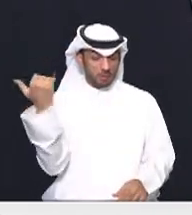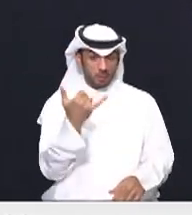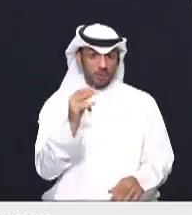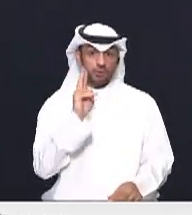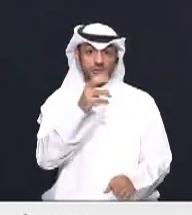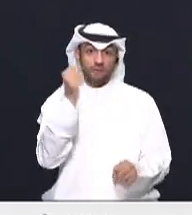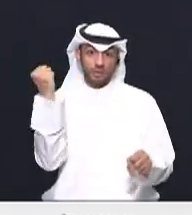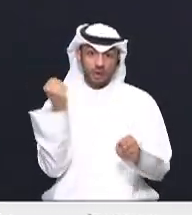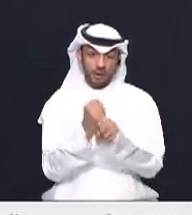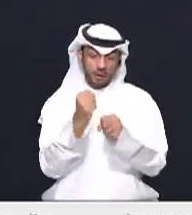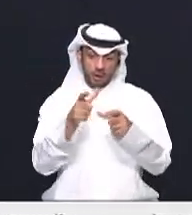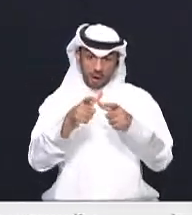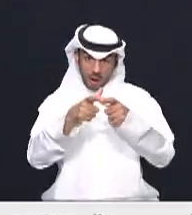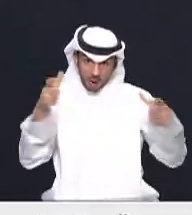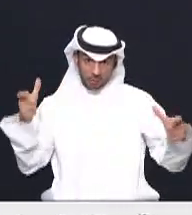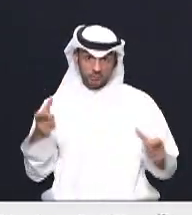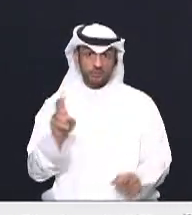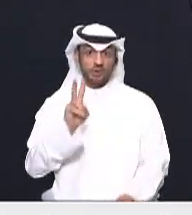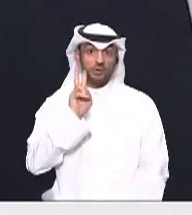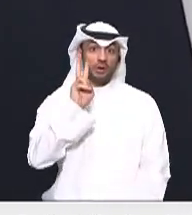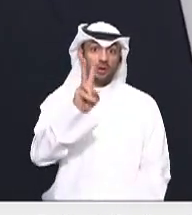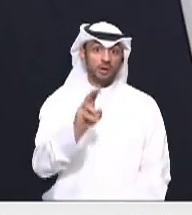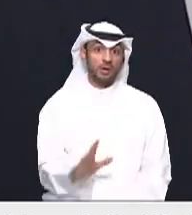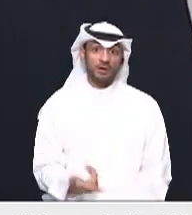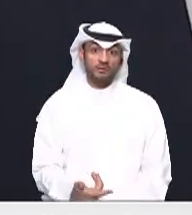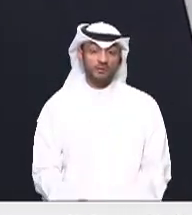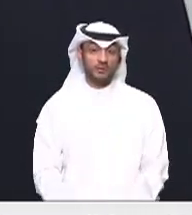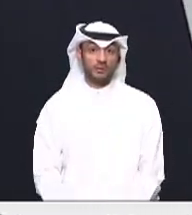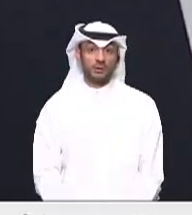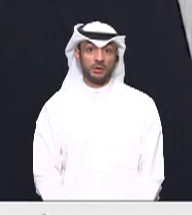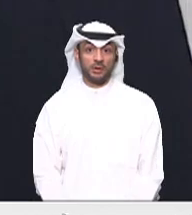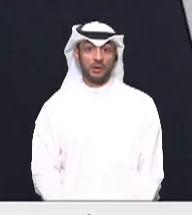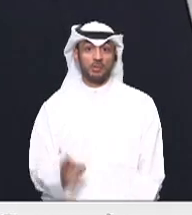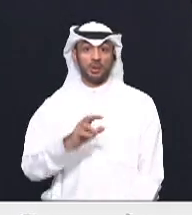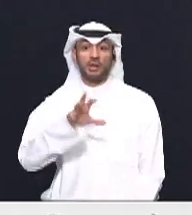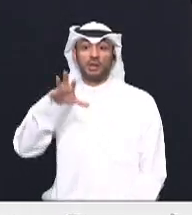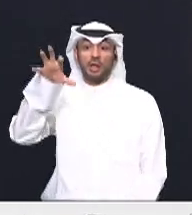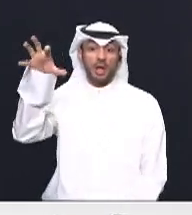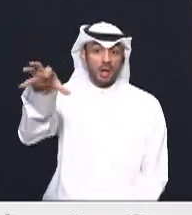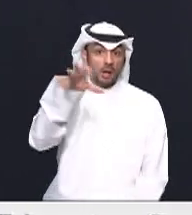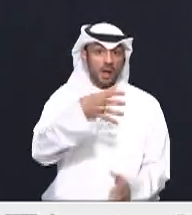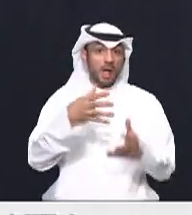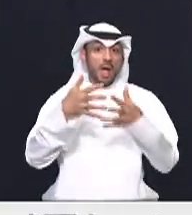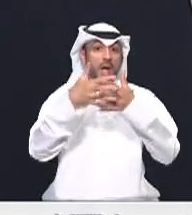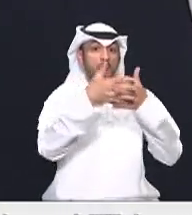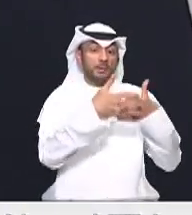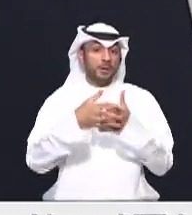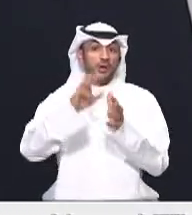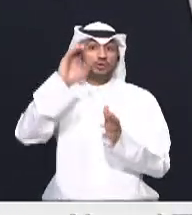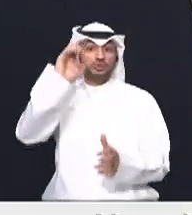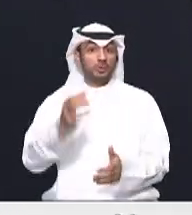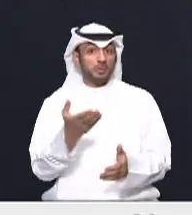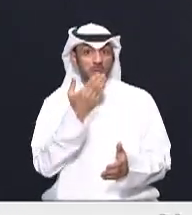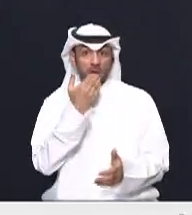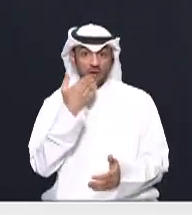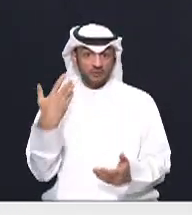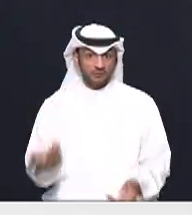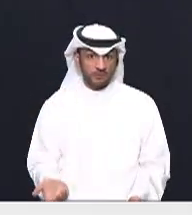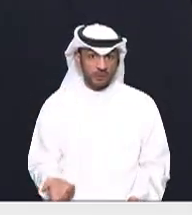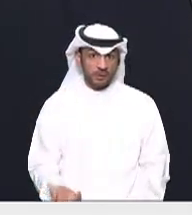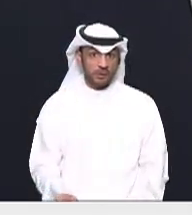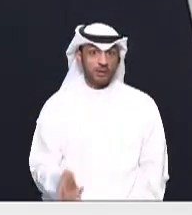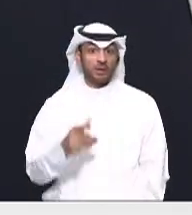أوسع للدول ولتمثيل أوسع أيضا للقارات. أمريكا الجنوبية غير موجودة، آسيا ربما